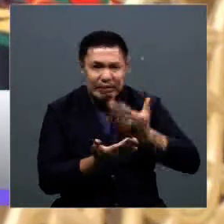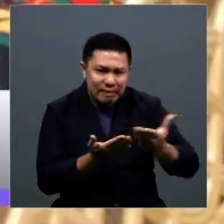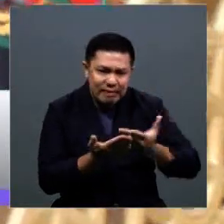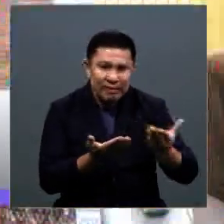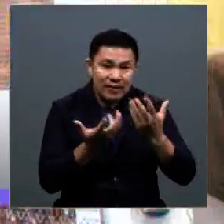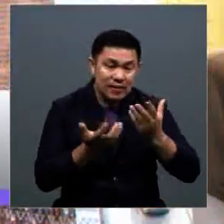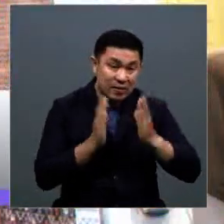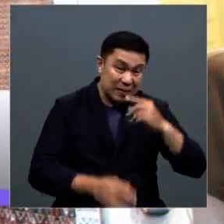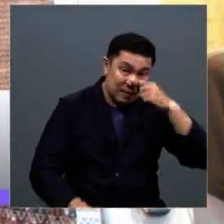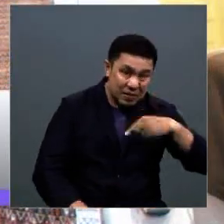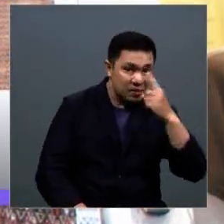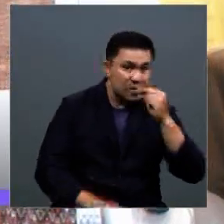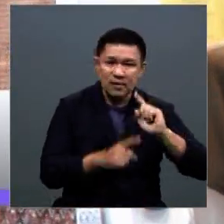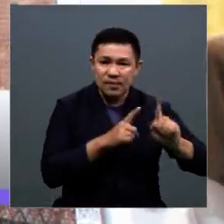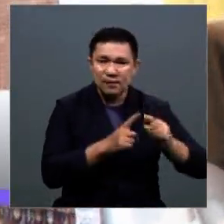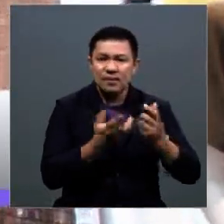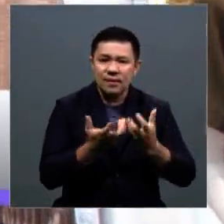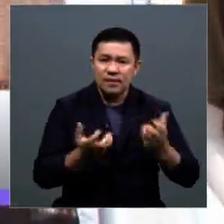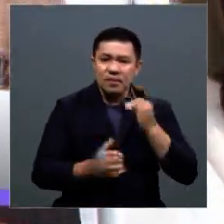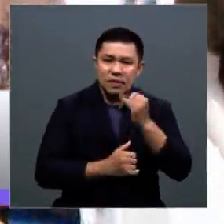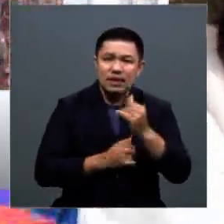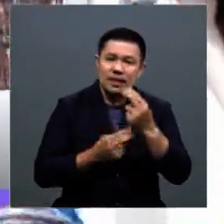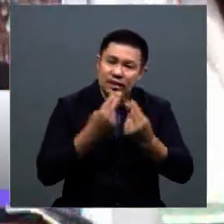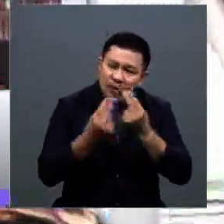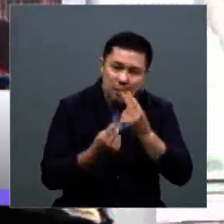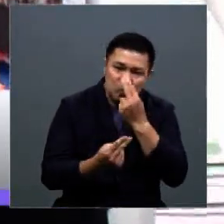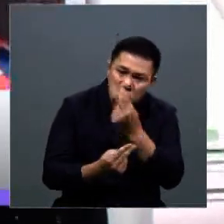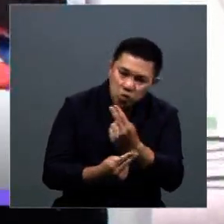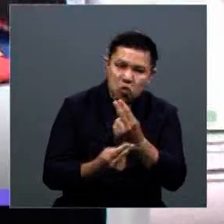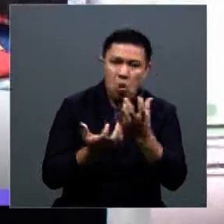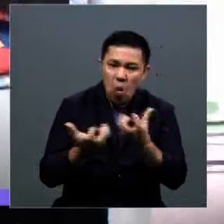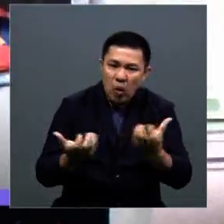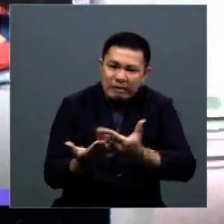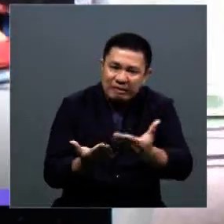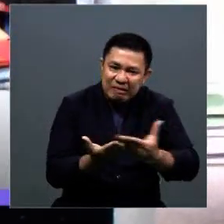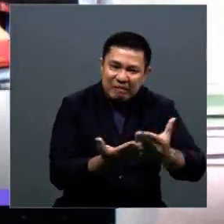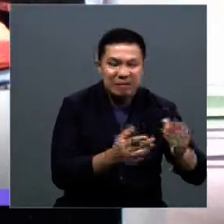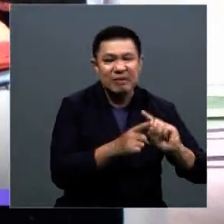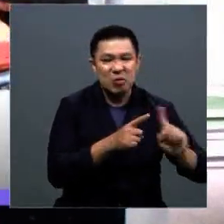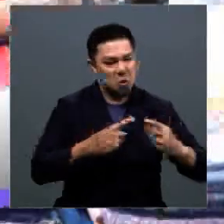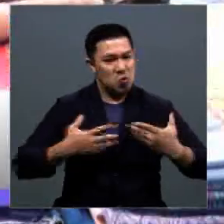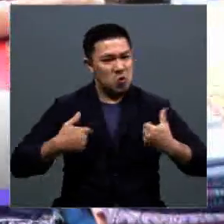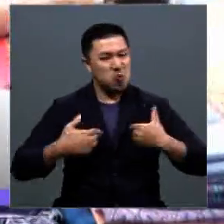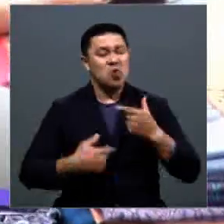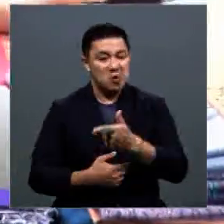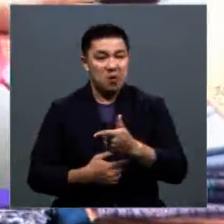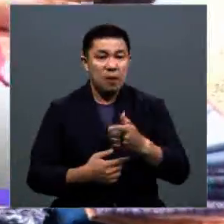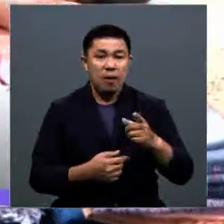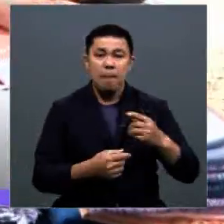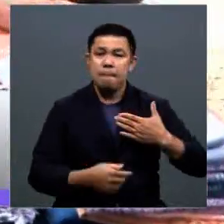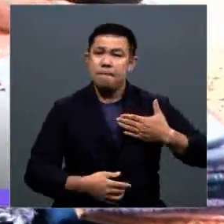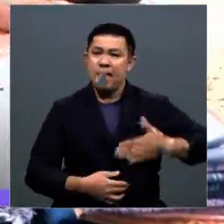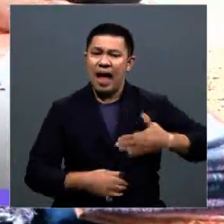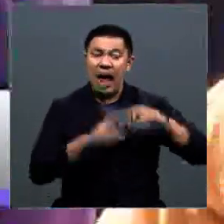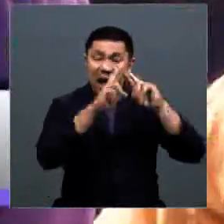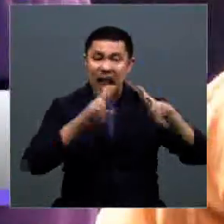ชาวไทยและชาวต่างชาติที่มาเยี่ยมชมงานมาอุดหนุนสินค้าภายในงานกันอย่างคึกคักนะครับโดยเฉพาะผลิตภัณฑ์ผ้าจากร้าน